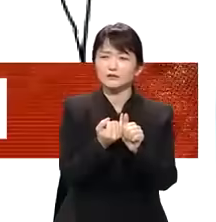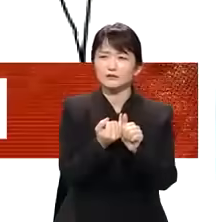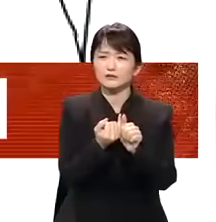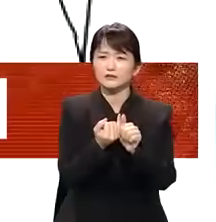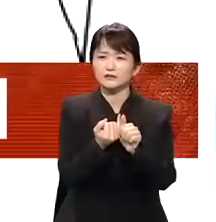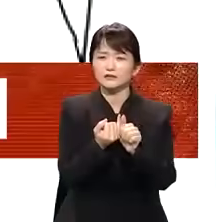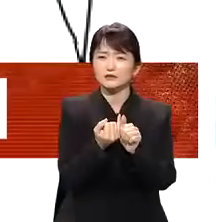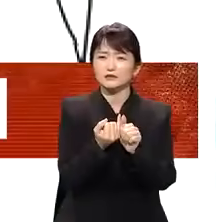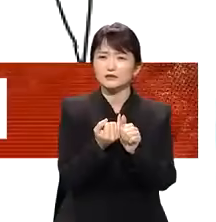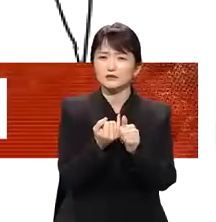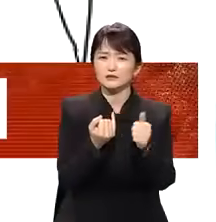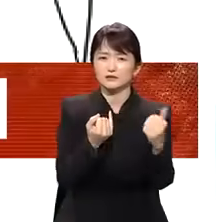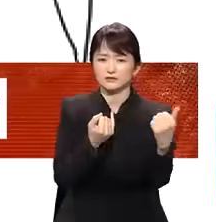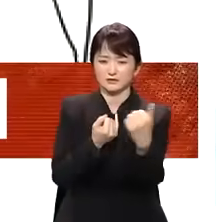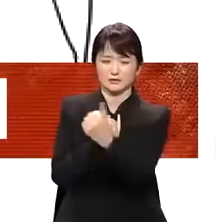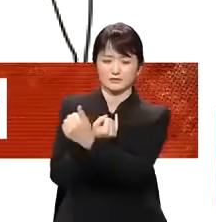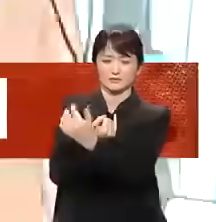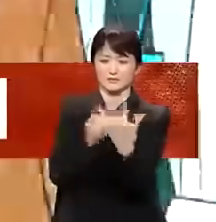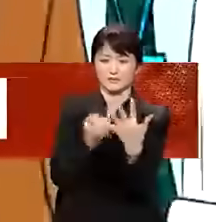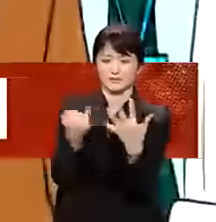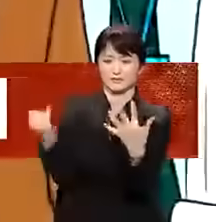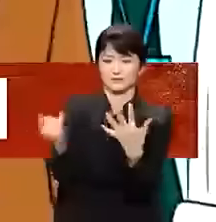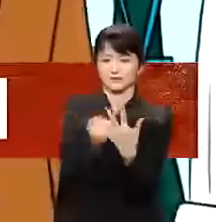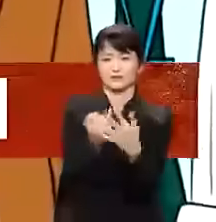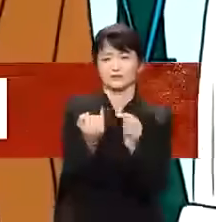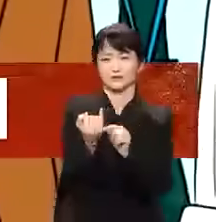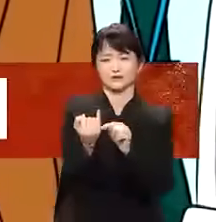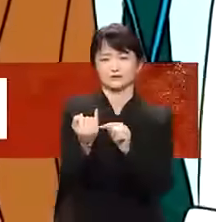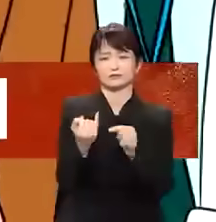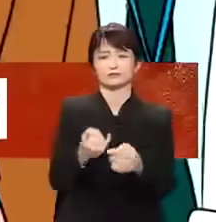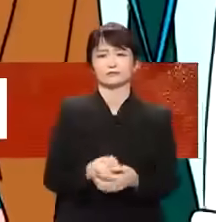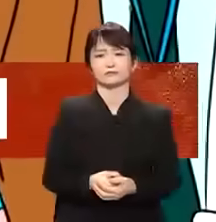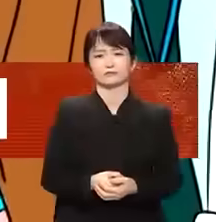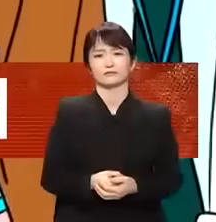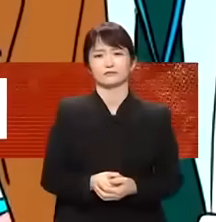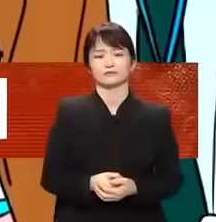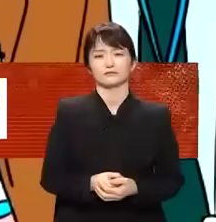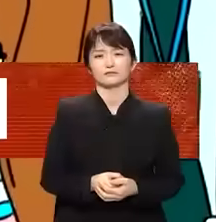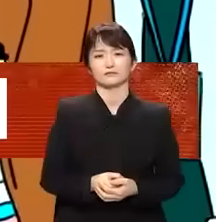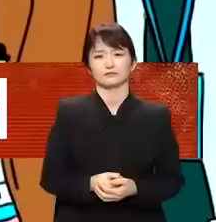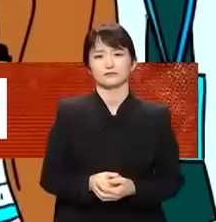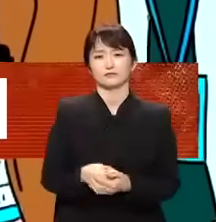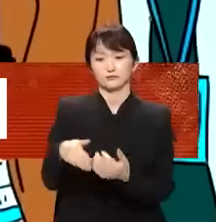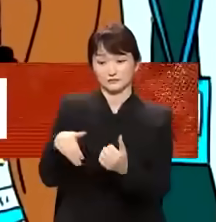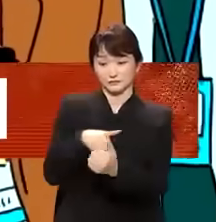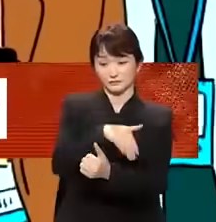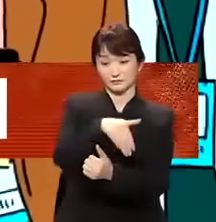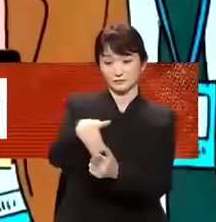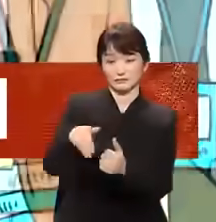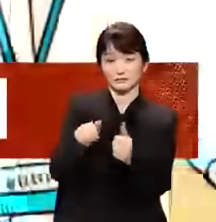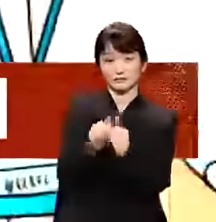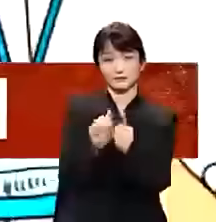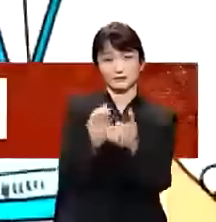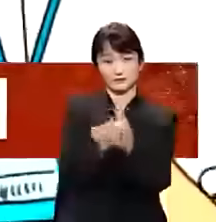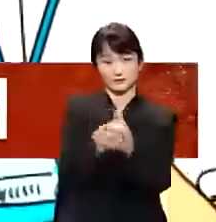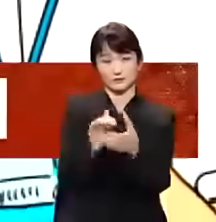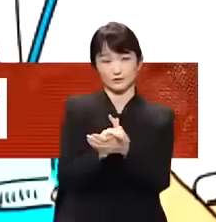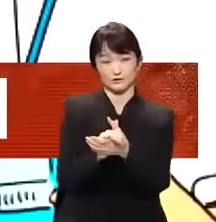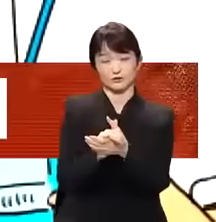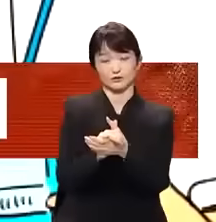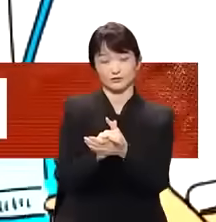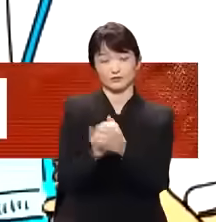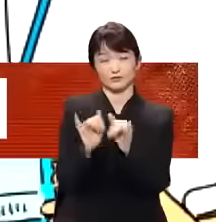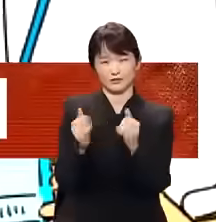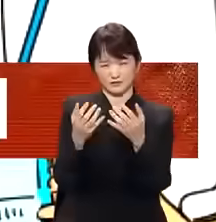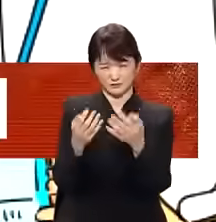계속 있었는지 계속 늘 홍일점이었던 합니다 그니까 그러니까 당연히 주변에 남사친이 많겠죠 남자 사람 친구